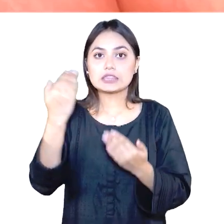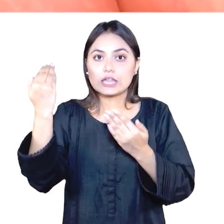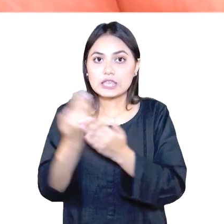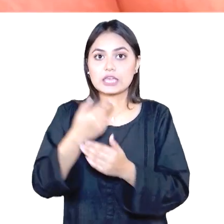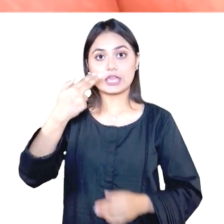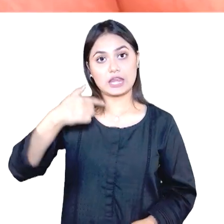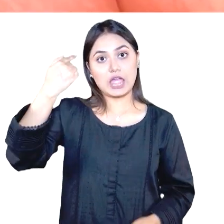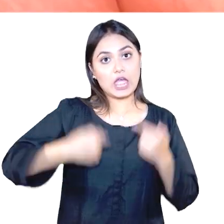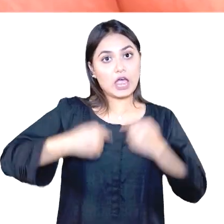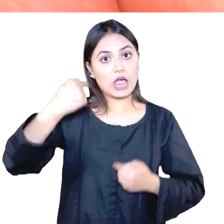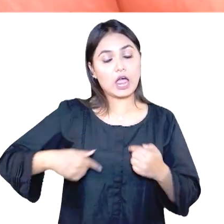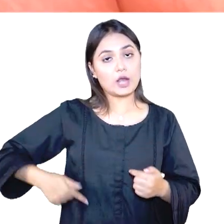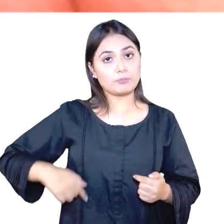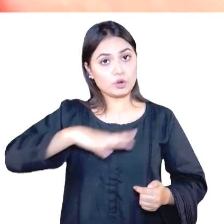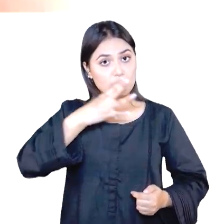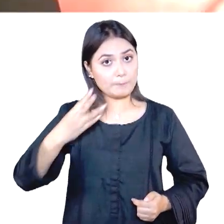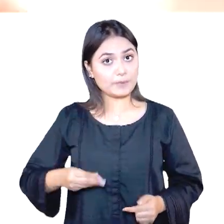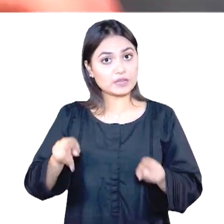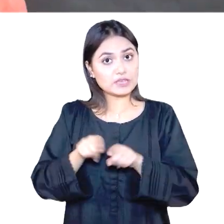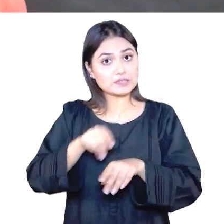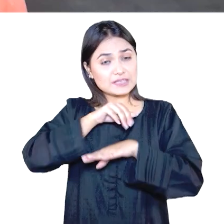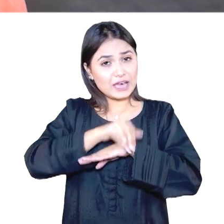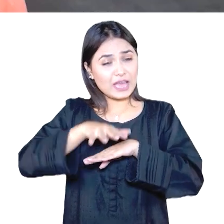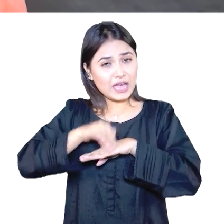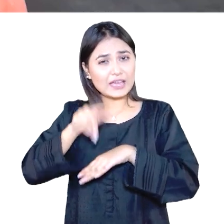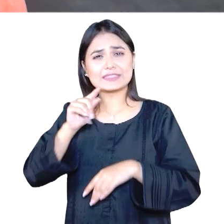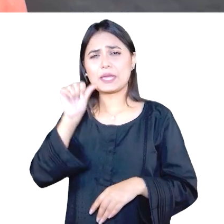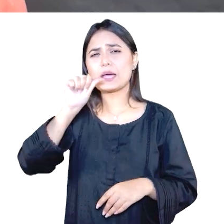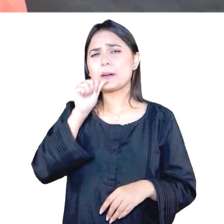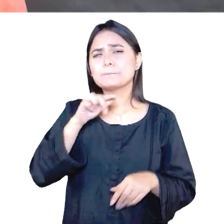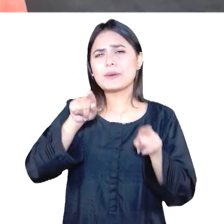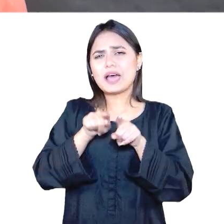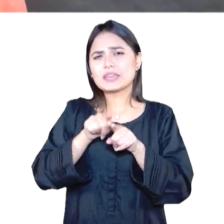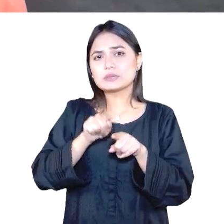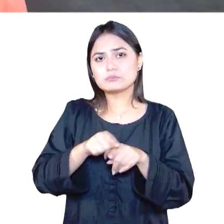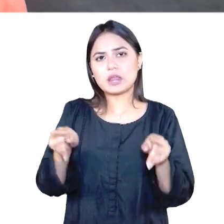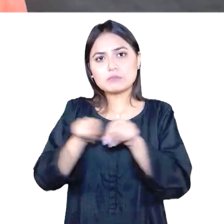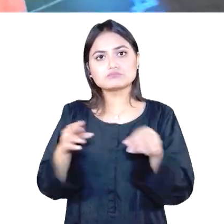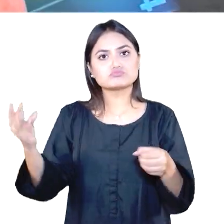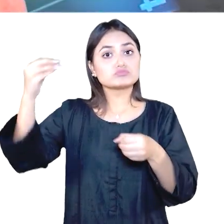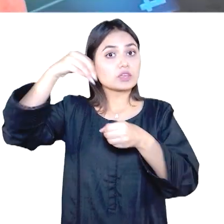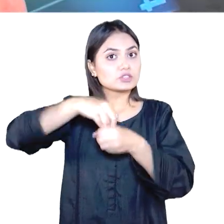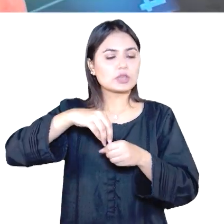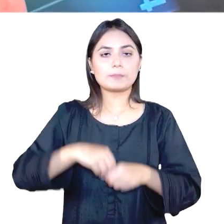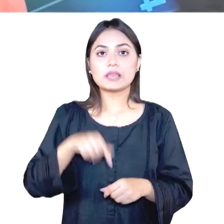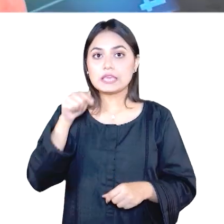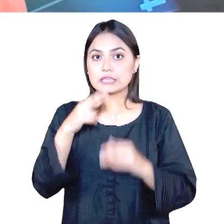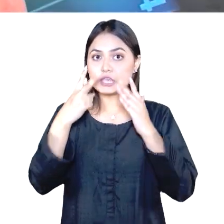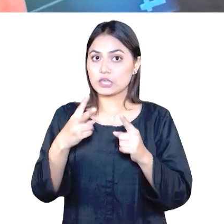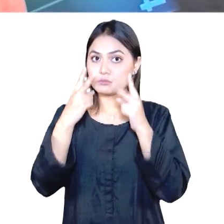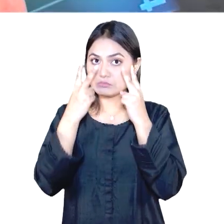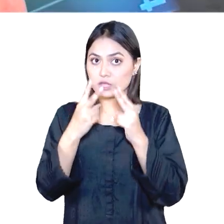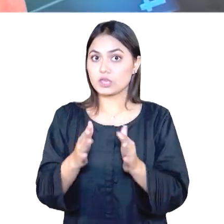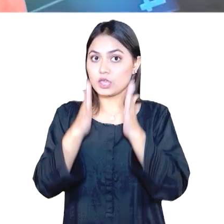वाले हार्मोन्स और लबलबे या पैंक्रियाज से खारिज होने वाले अल्कलाइन डाइजेस्टिव फ्लूइड में मिलाया जाता है। ये इस बात को